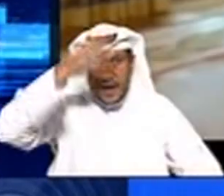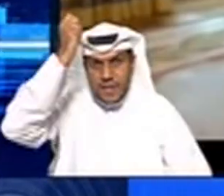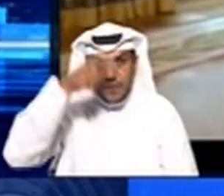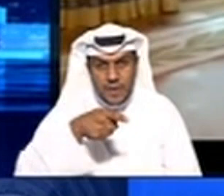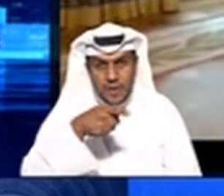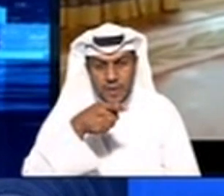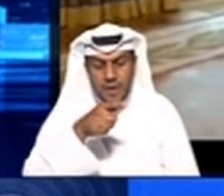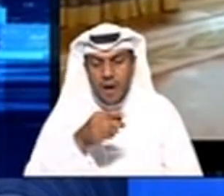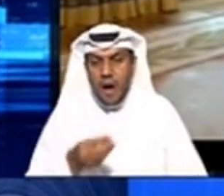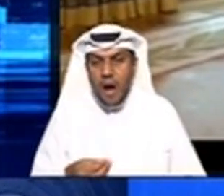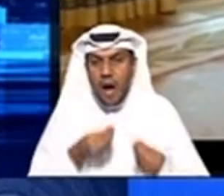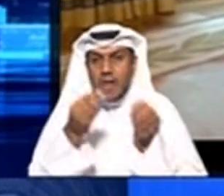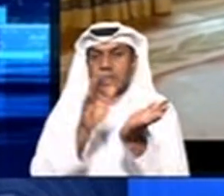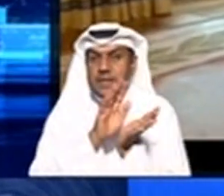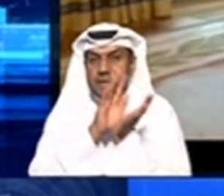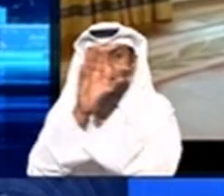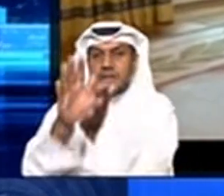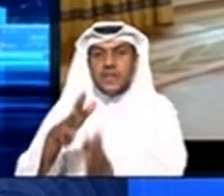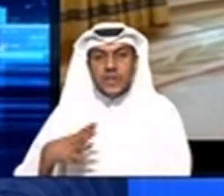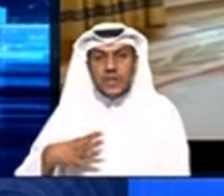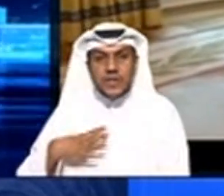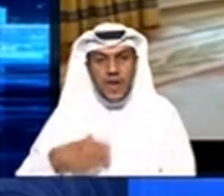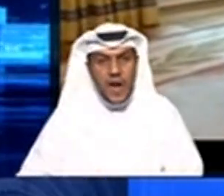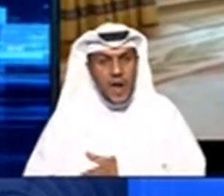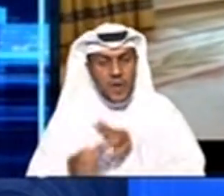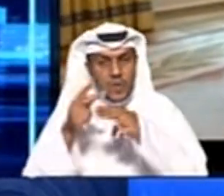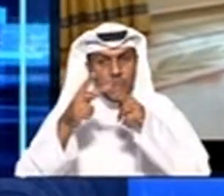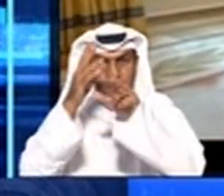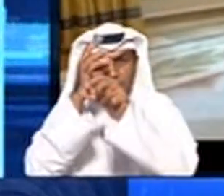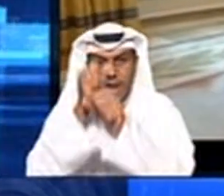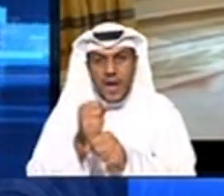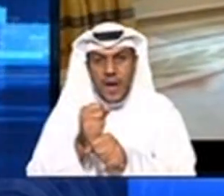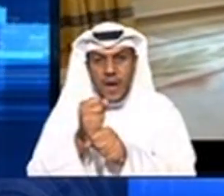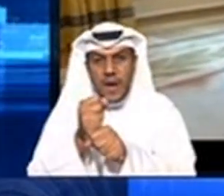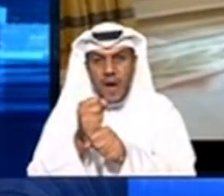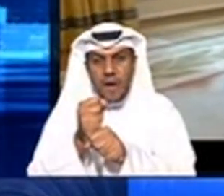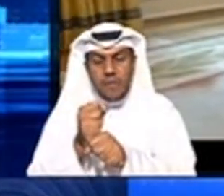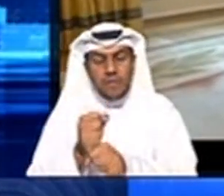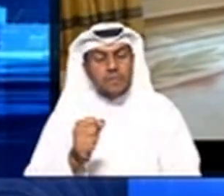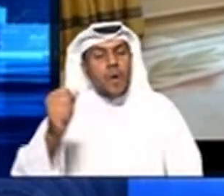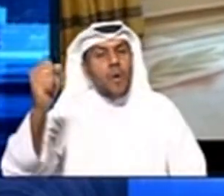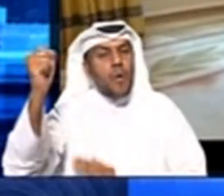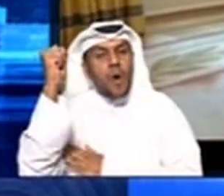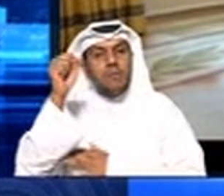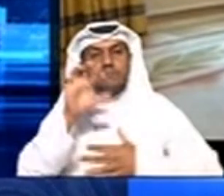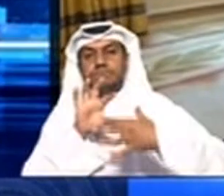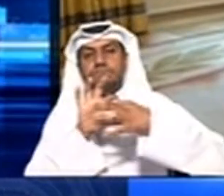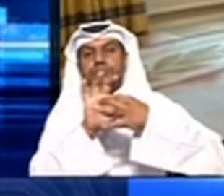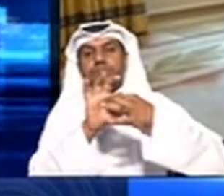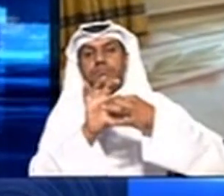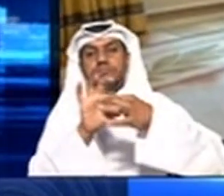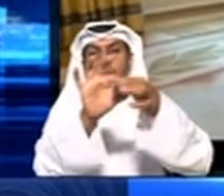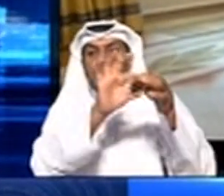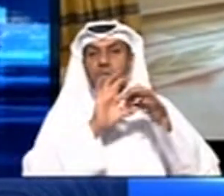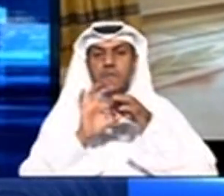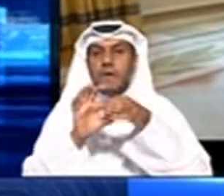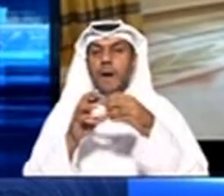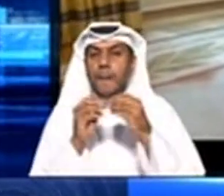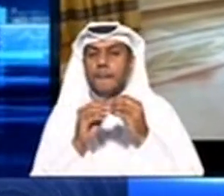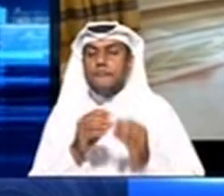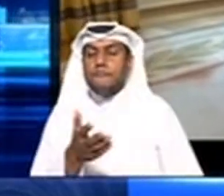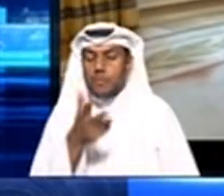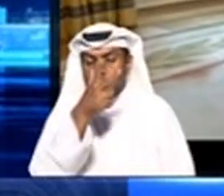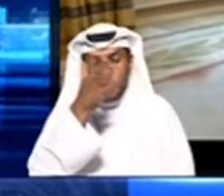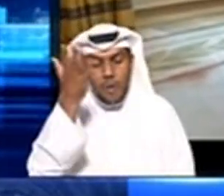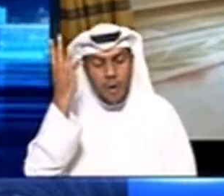ولمتانة هذه العلاقة. والأهم من ذلك أيضا اللي أيضا يجب الوقوف عنده، واللي يجب المشاهدين